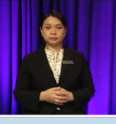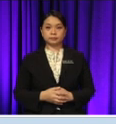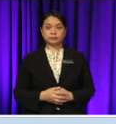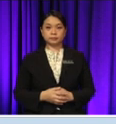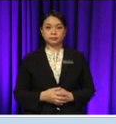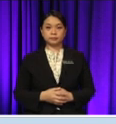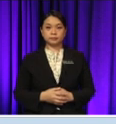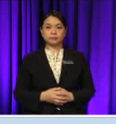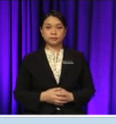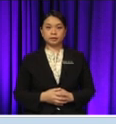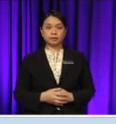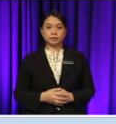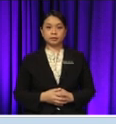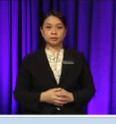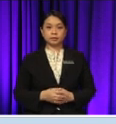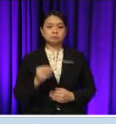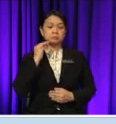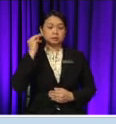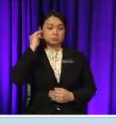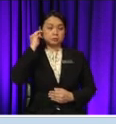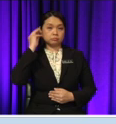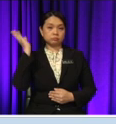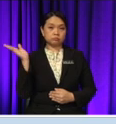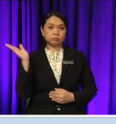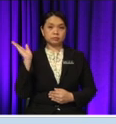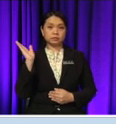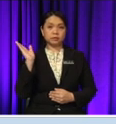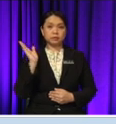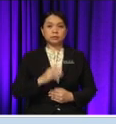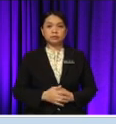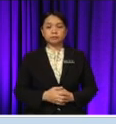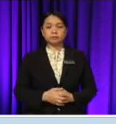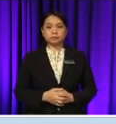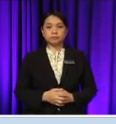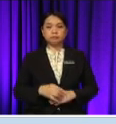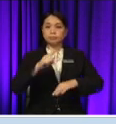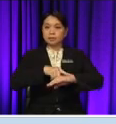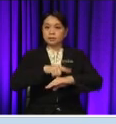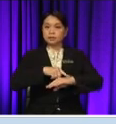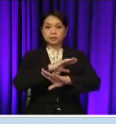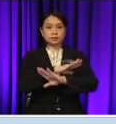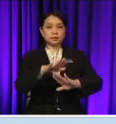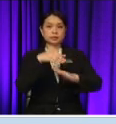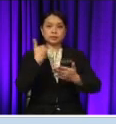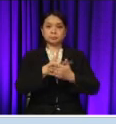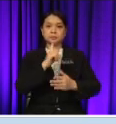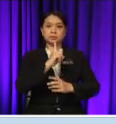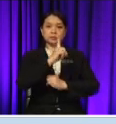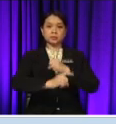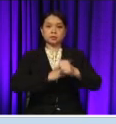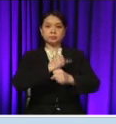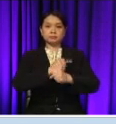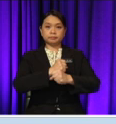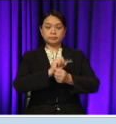Januari 2023 temponya tidak sampai setahun Oke